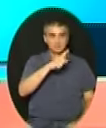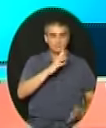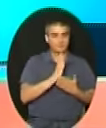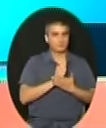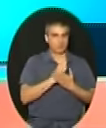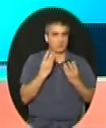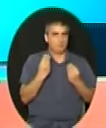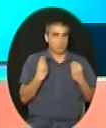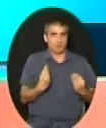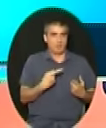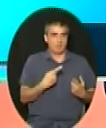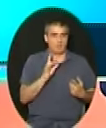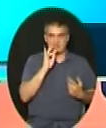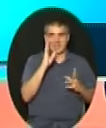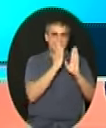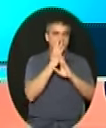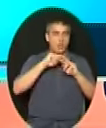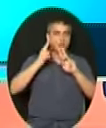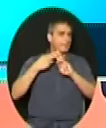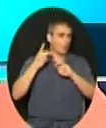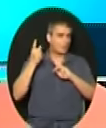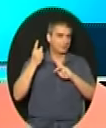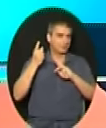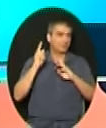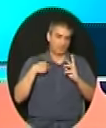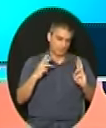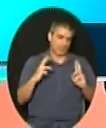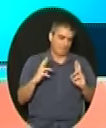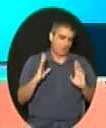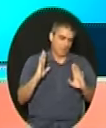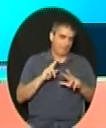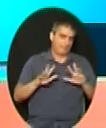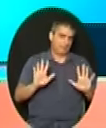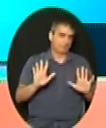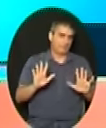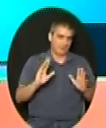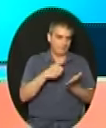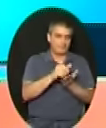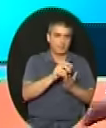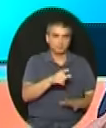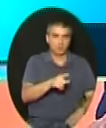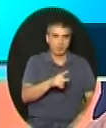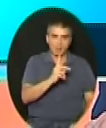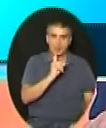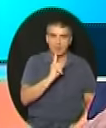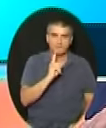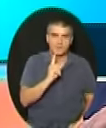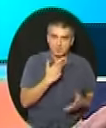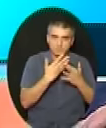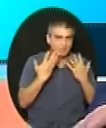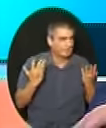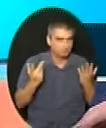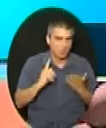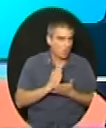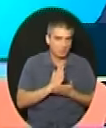התכוננו הרבה וטוב שכך נגד טרור בינלאומי, ונקווה שכך יהיה המצב גם בהמשך. אבל מתברר